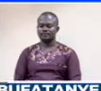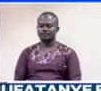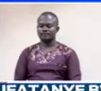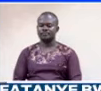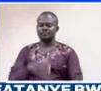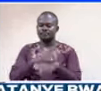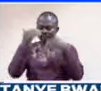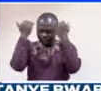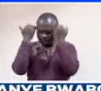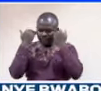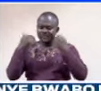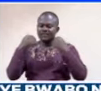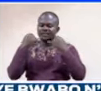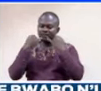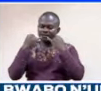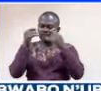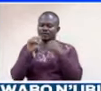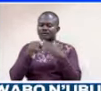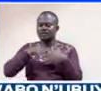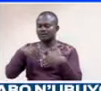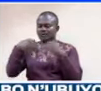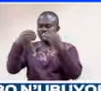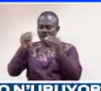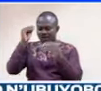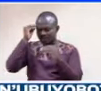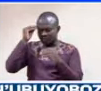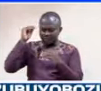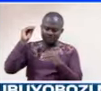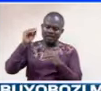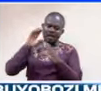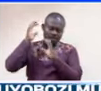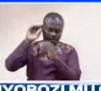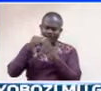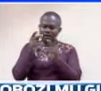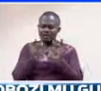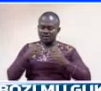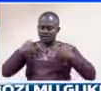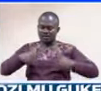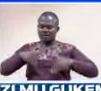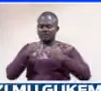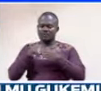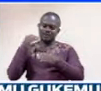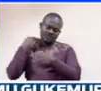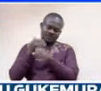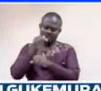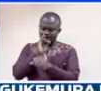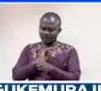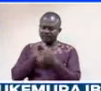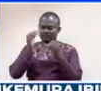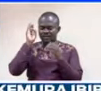Ministeri y'ubutabera iraburira abantu banga gutanga amakuru yahari imibiri y'abatutsi bishwe muri genocide kuko igihe kizagera n'ubundi